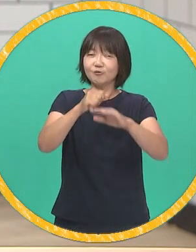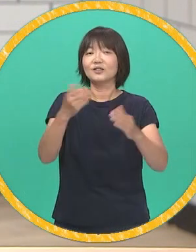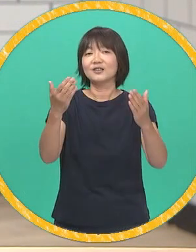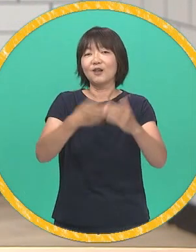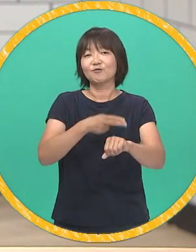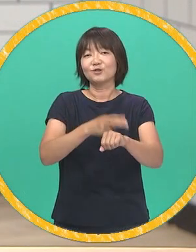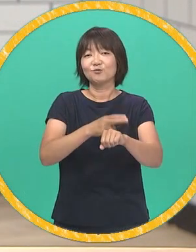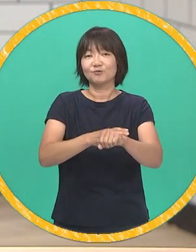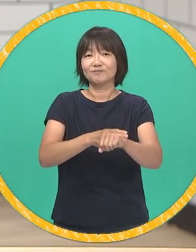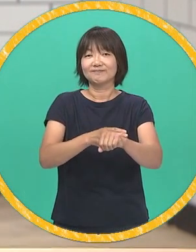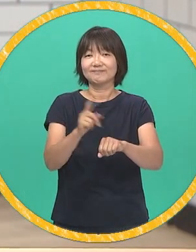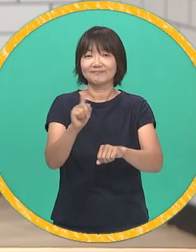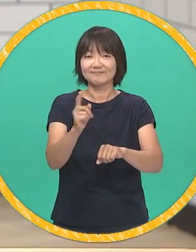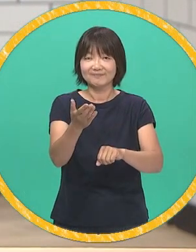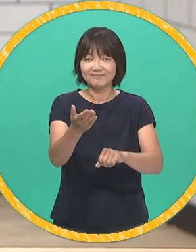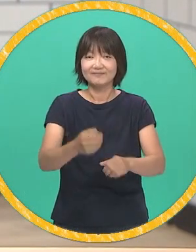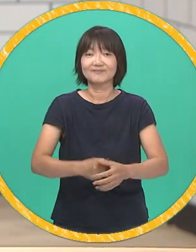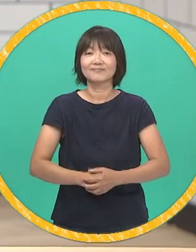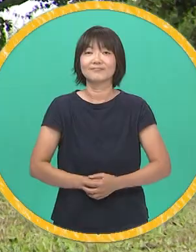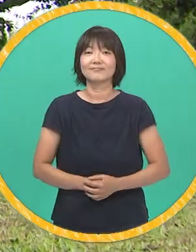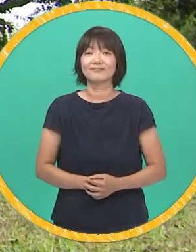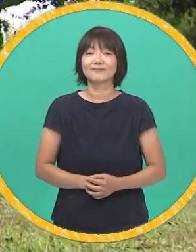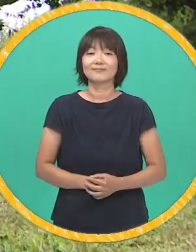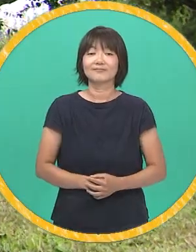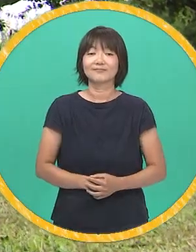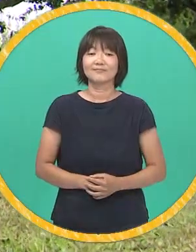ある技術とはご覧ください